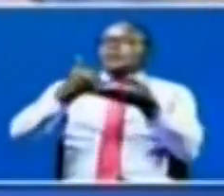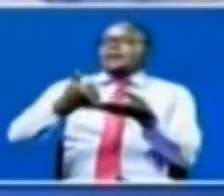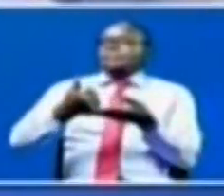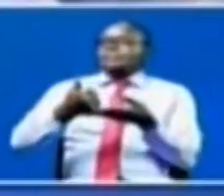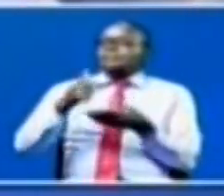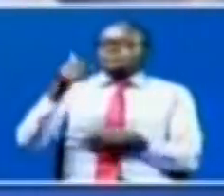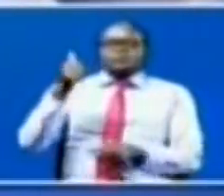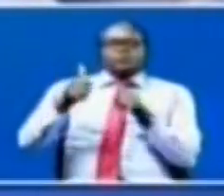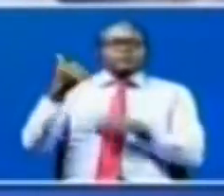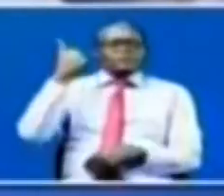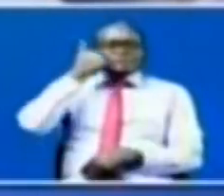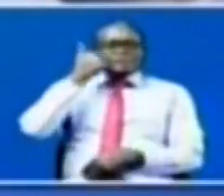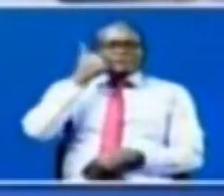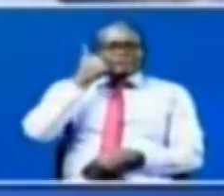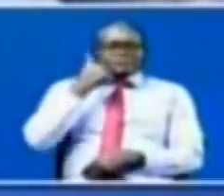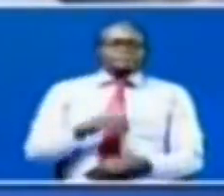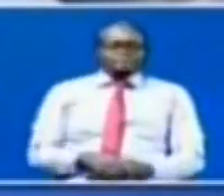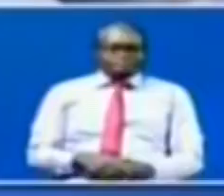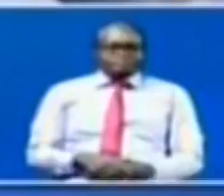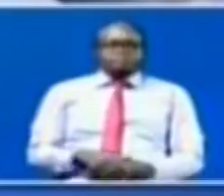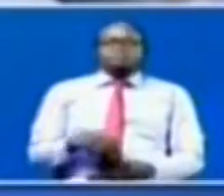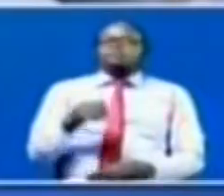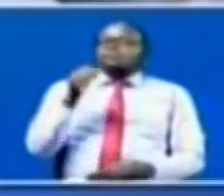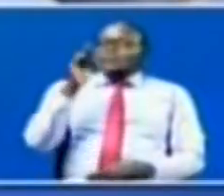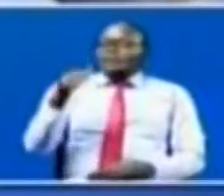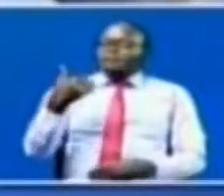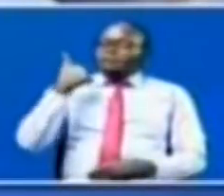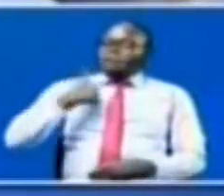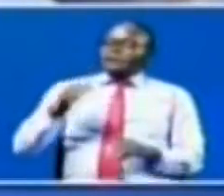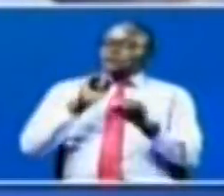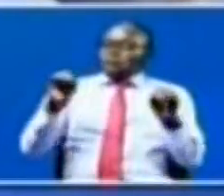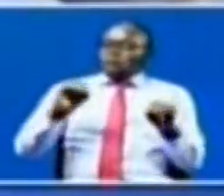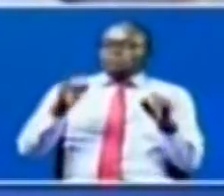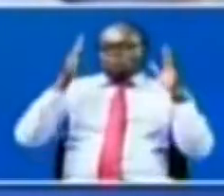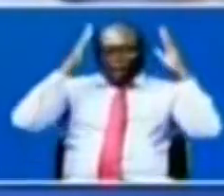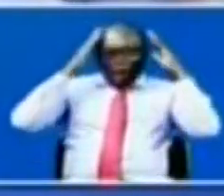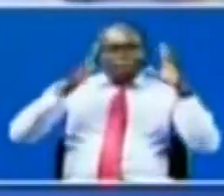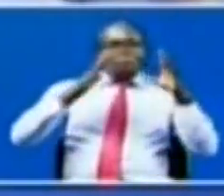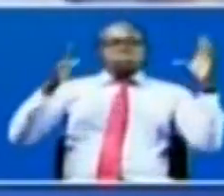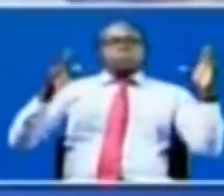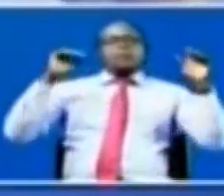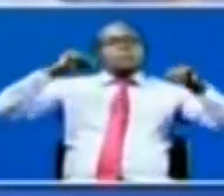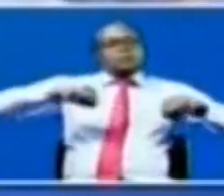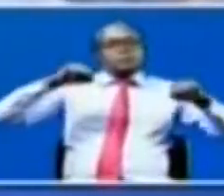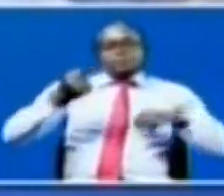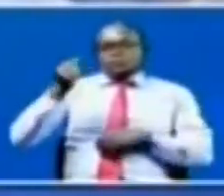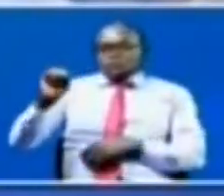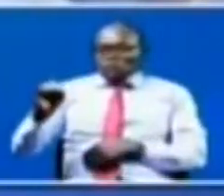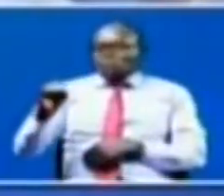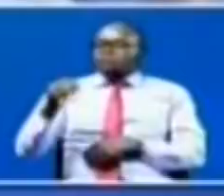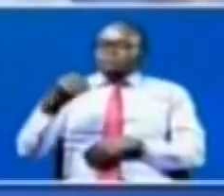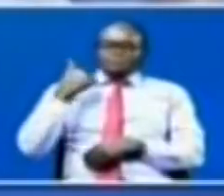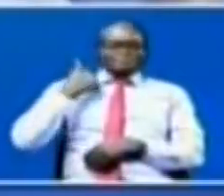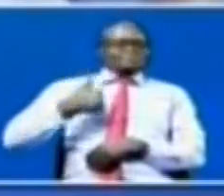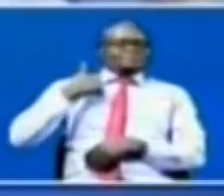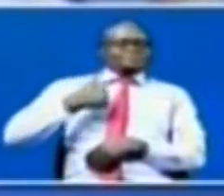ni ugonjwa wangu. Hii ni kichwa. Kichwa ni kama singefanya operation, kichwa ingeenda kuwa kubwa. So nikafanya operation, nikakuwa